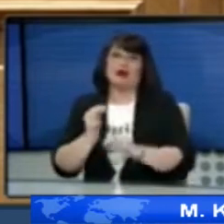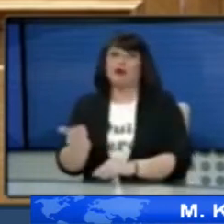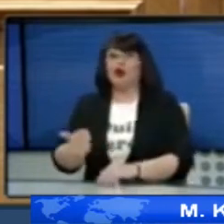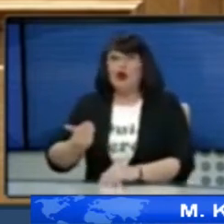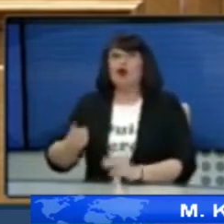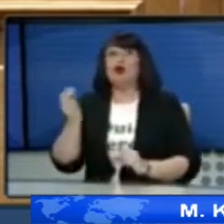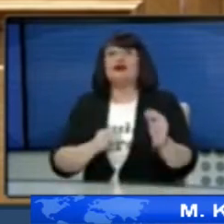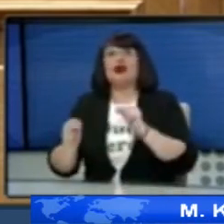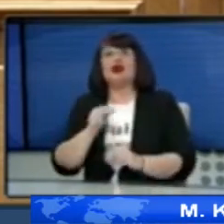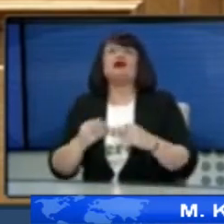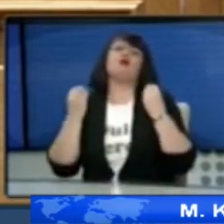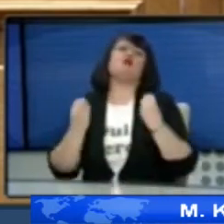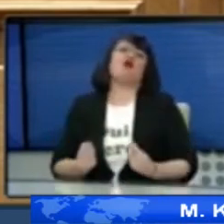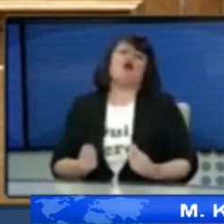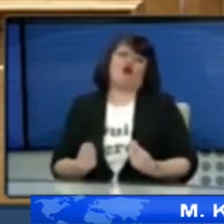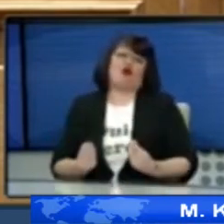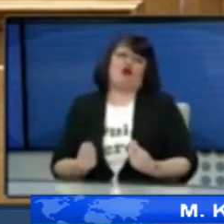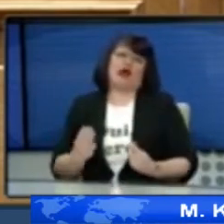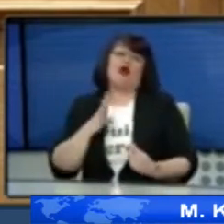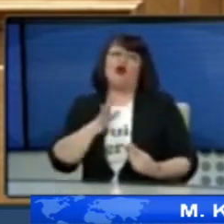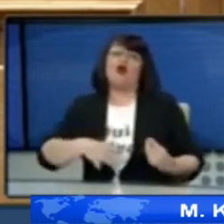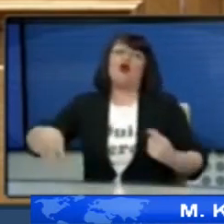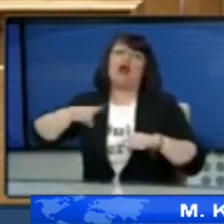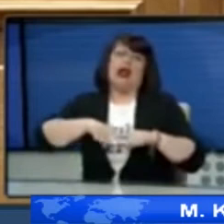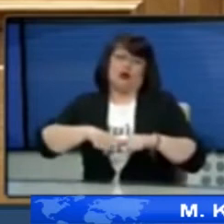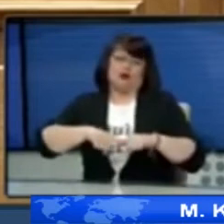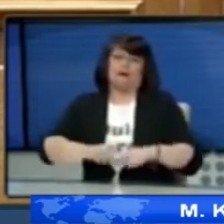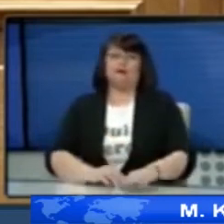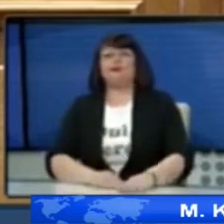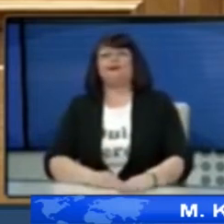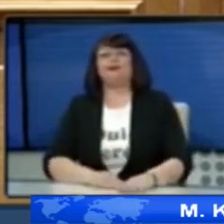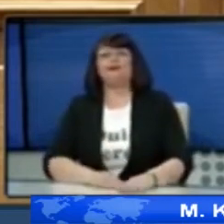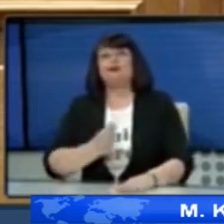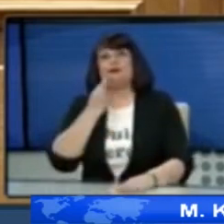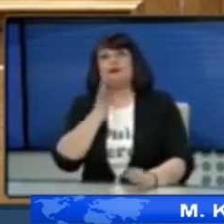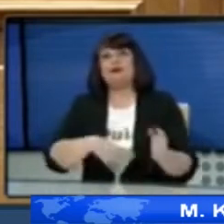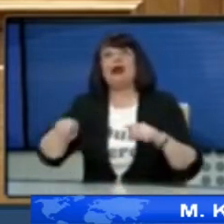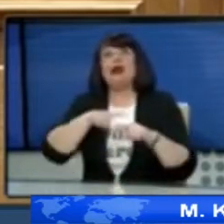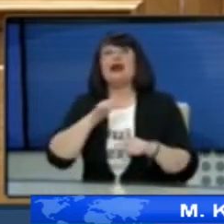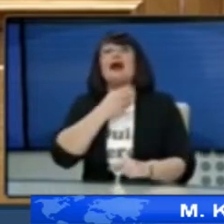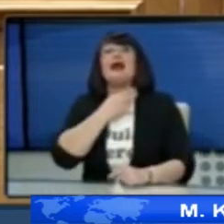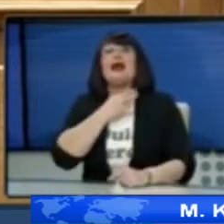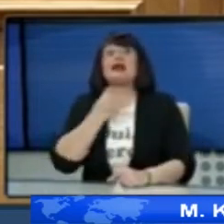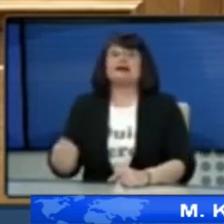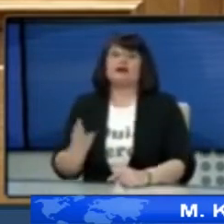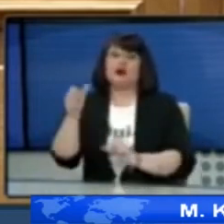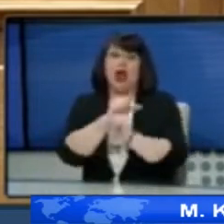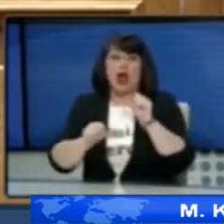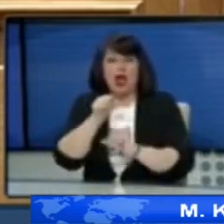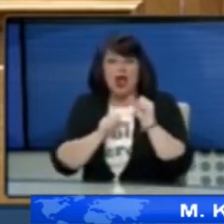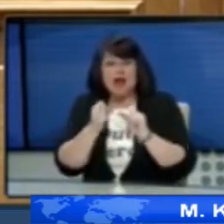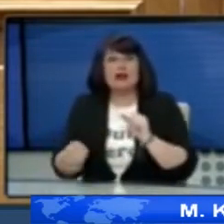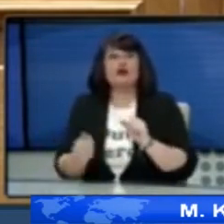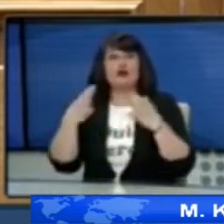γρήγορα γίνουν τόσο το καλύτερο για το λαό και τη χώρα. Γιατί η χώρα χρειάζεται μια νέα αλλαγή, ένα